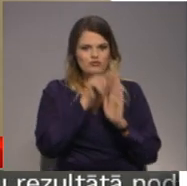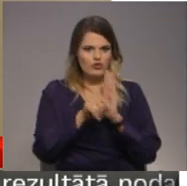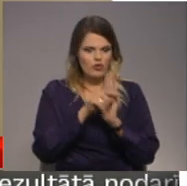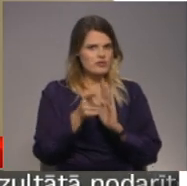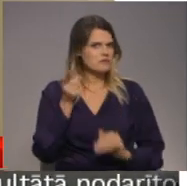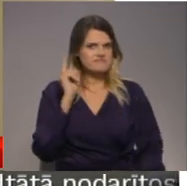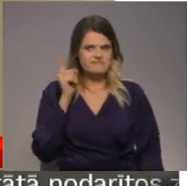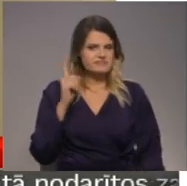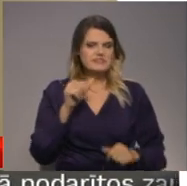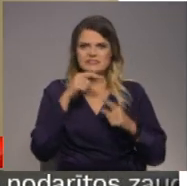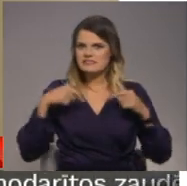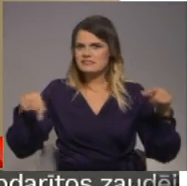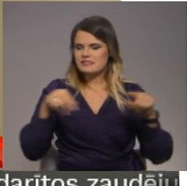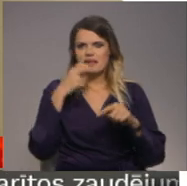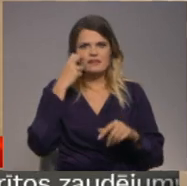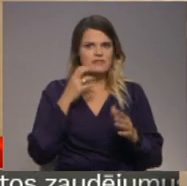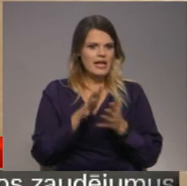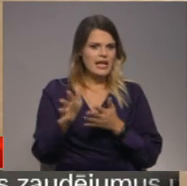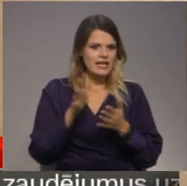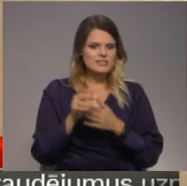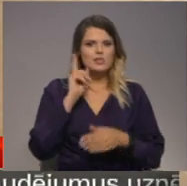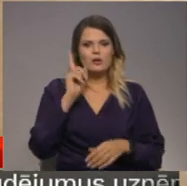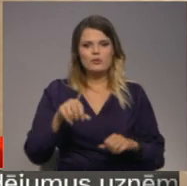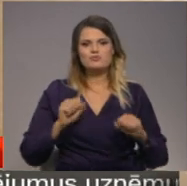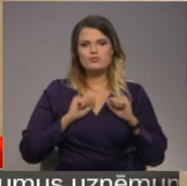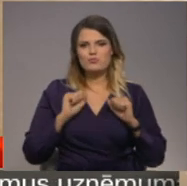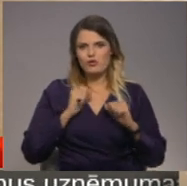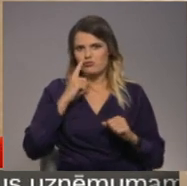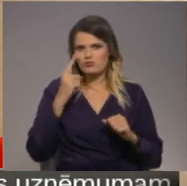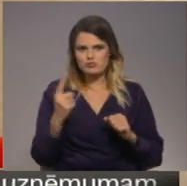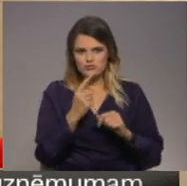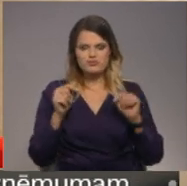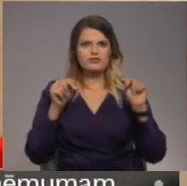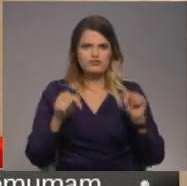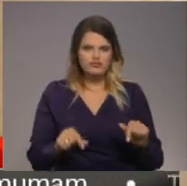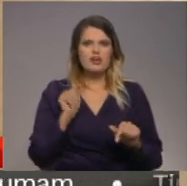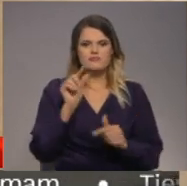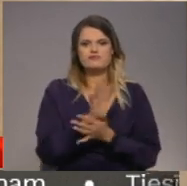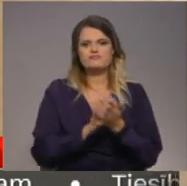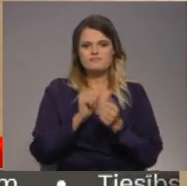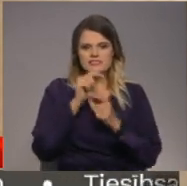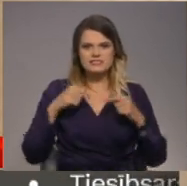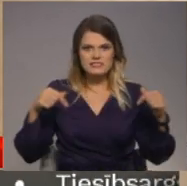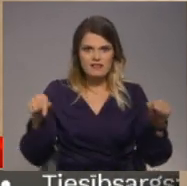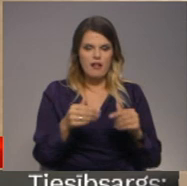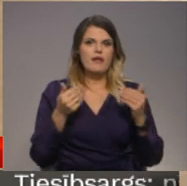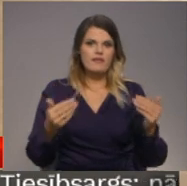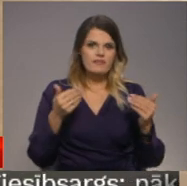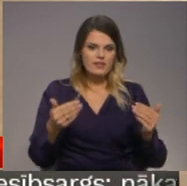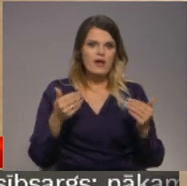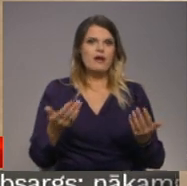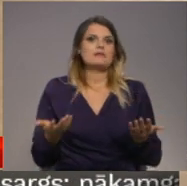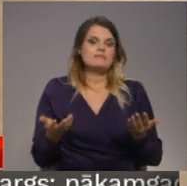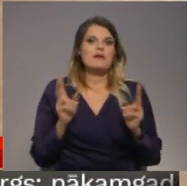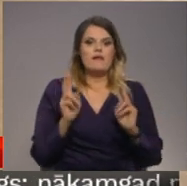biroja aizrādījumu par zāles nolietojumu. Protams, ka tās sporta stundas ir darījuši savu, un šobrīd mums ir jāsadzīvo